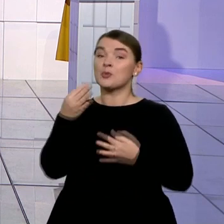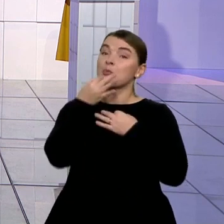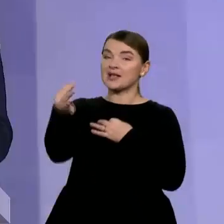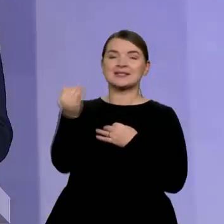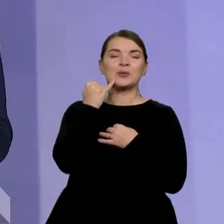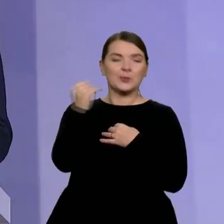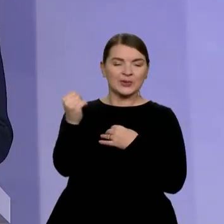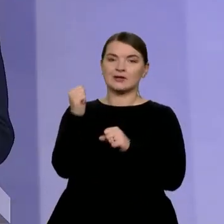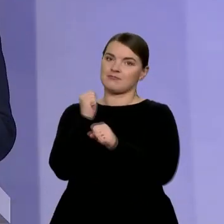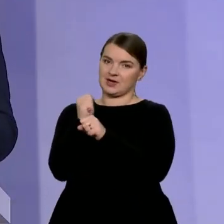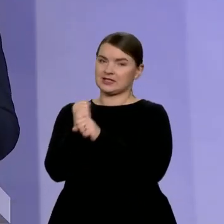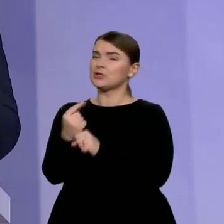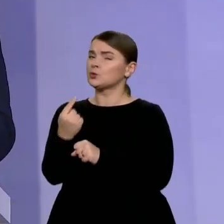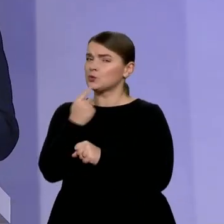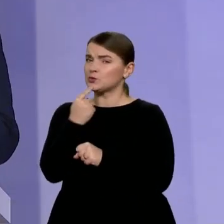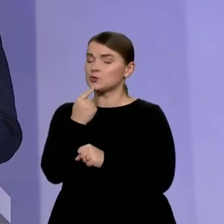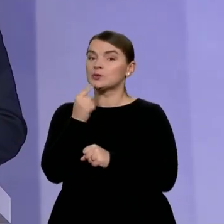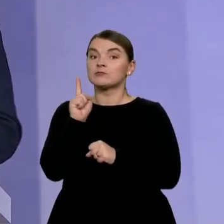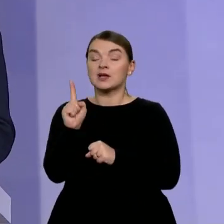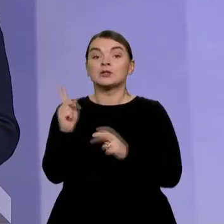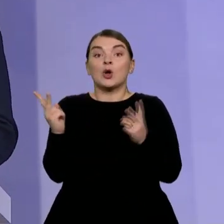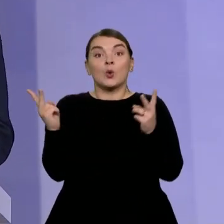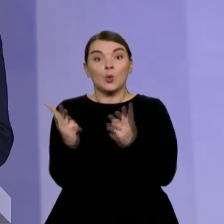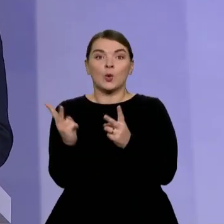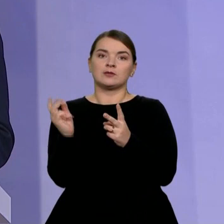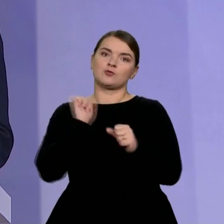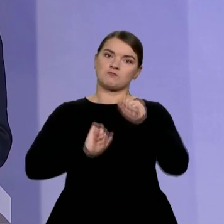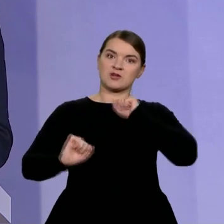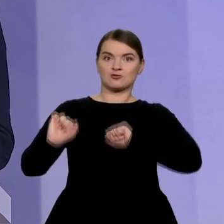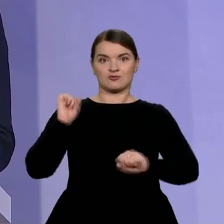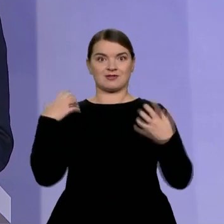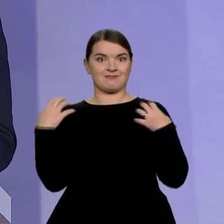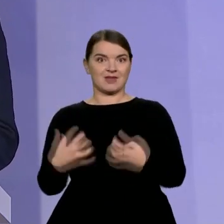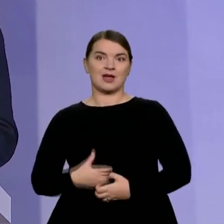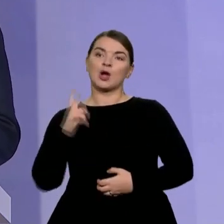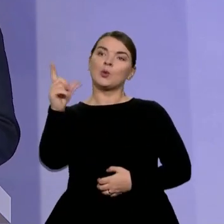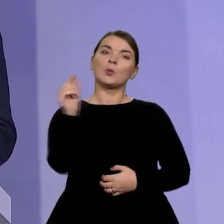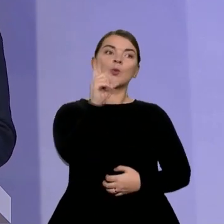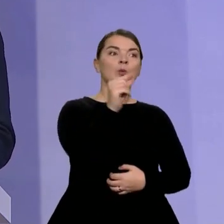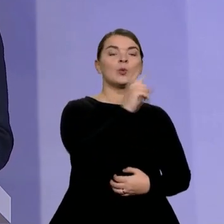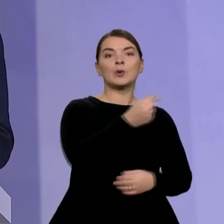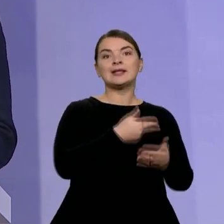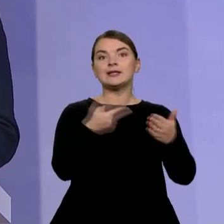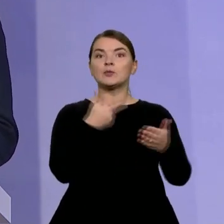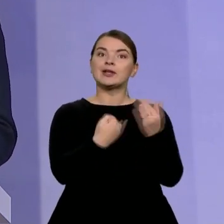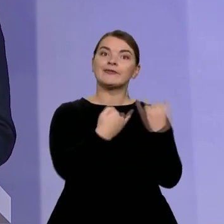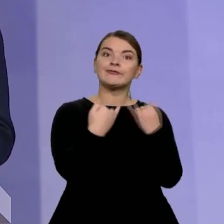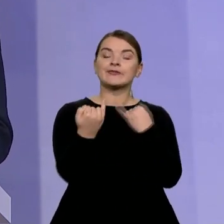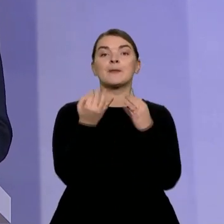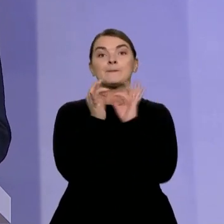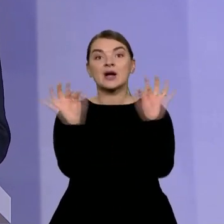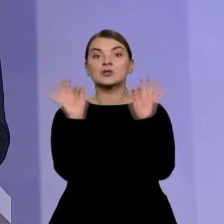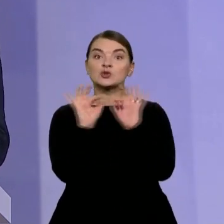mano manimu, tai tiesiog reikia atlikti komandiruotės merui, važiuoti į įmonę, su jais bendrauti, siūlyti tam